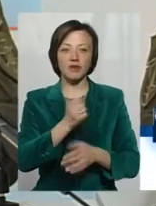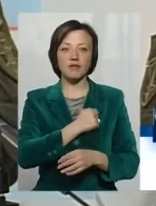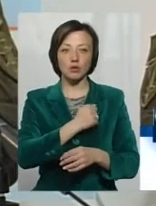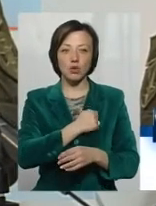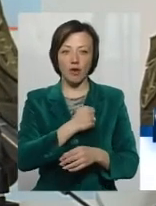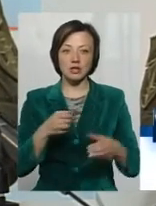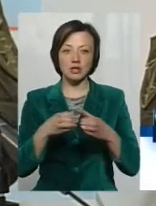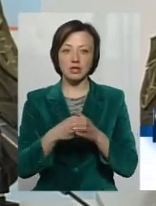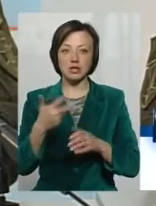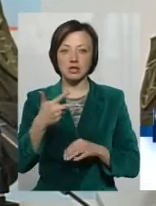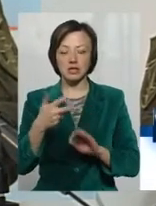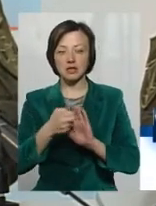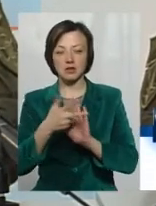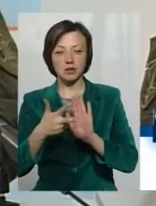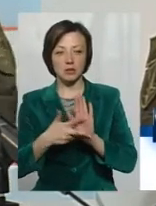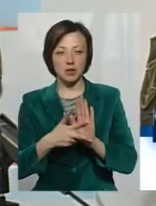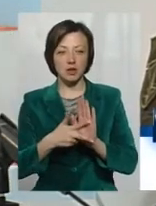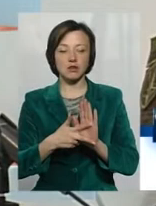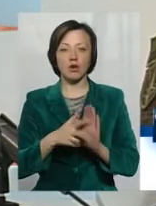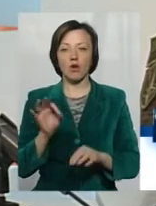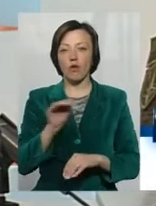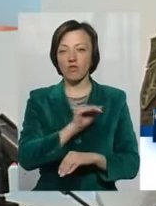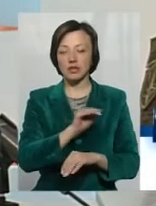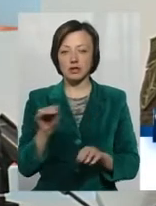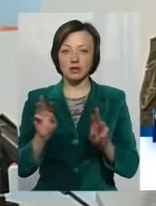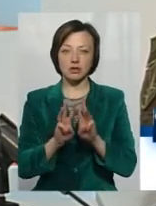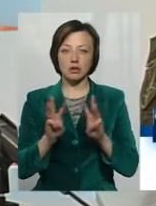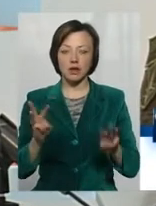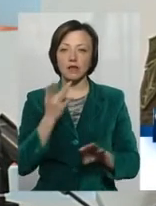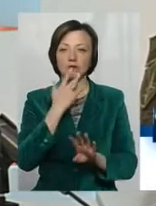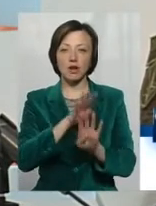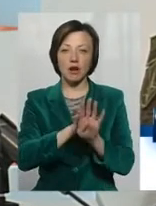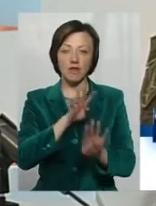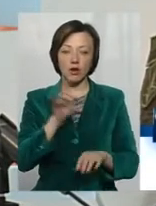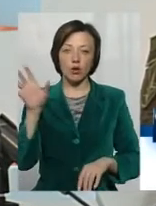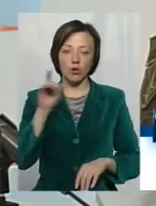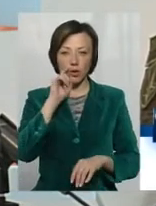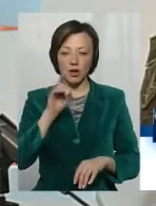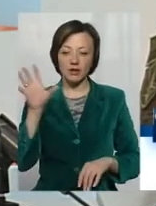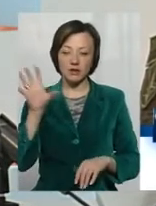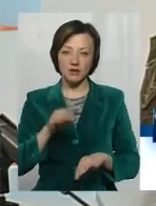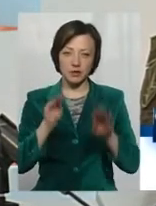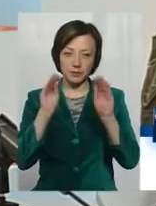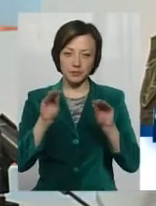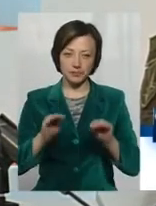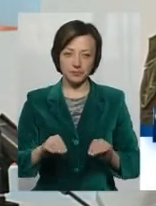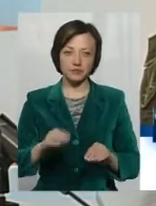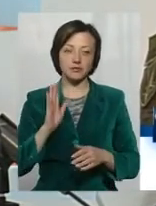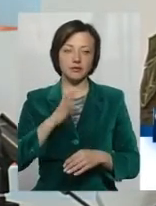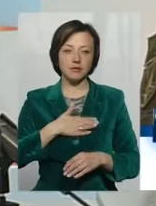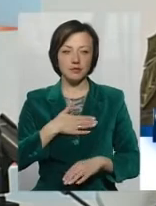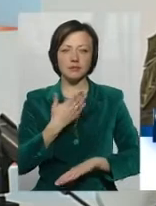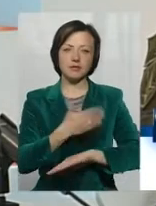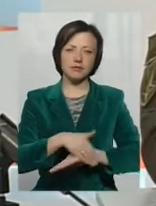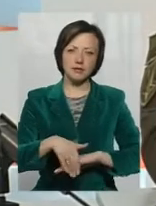3018, так, на сторінці офіційного сайту Національної гвардії України, де всі указані наші реквізити, по